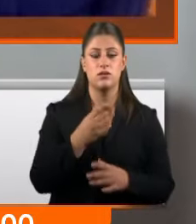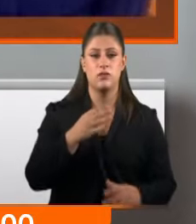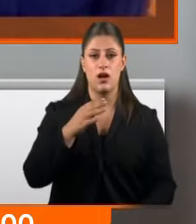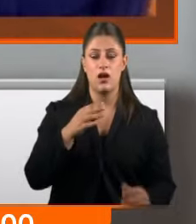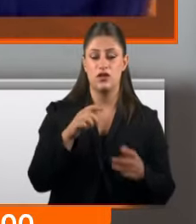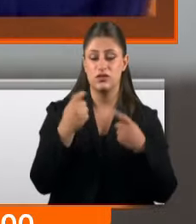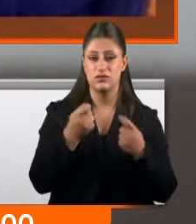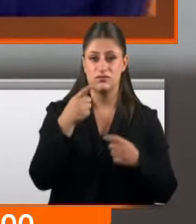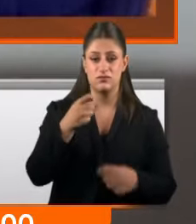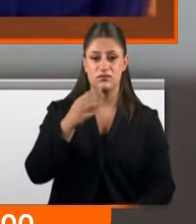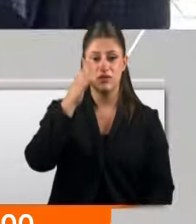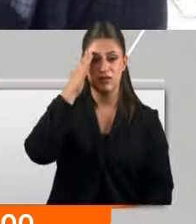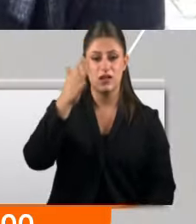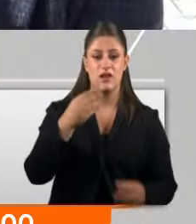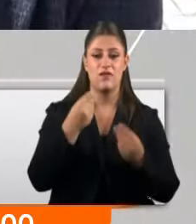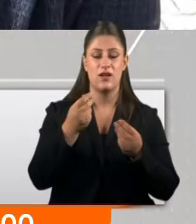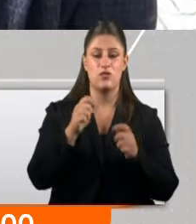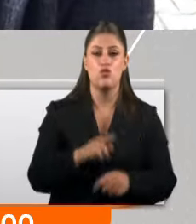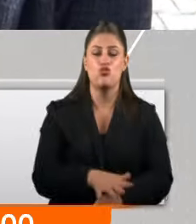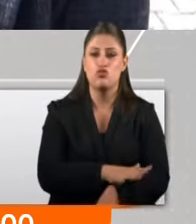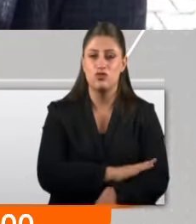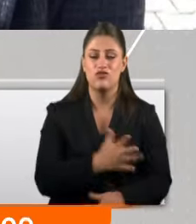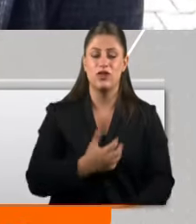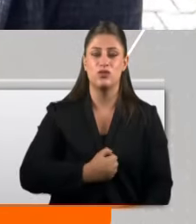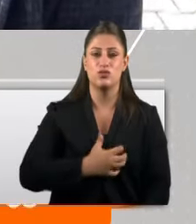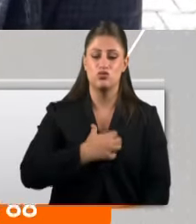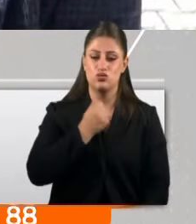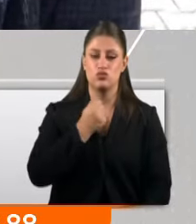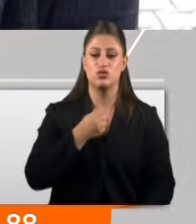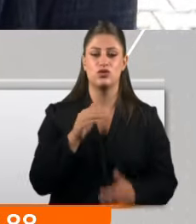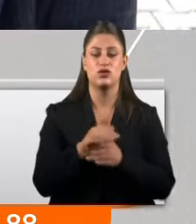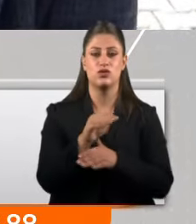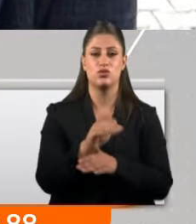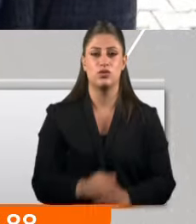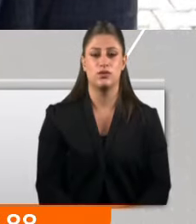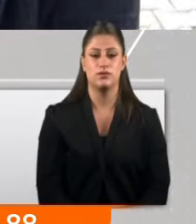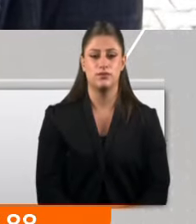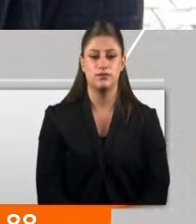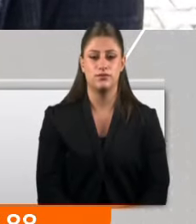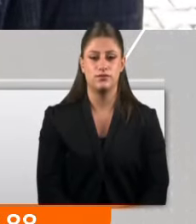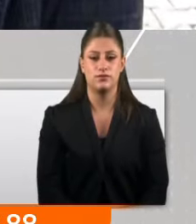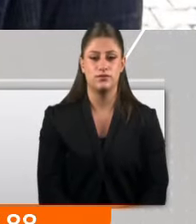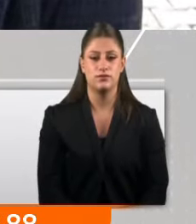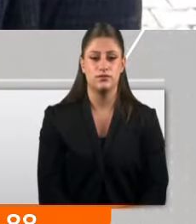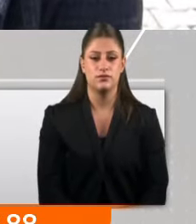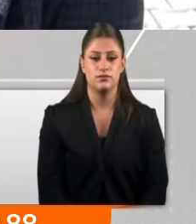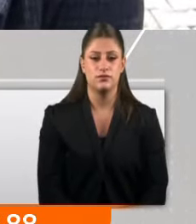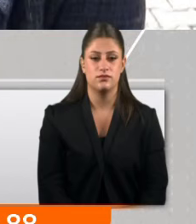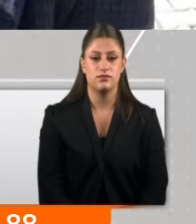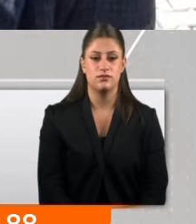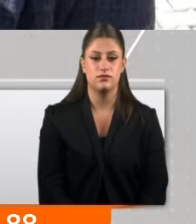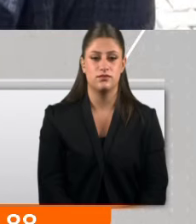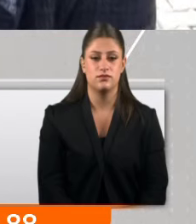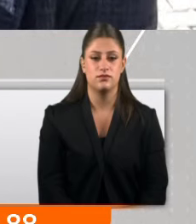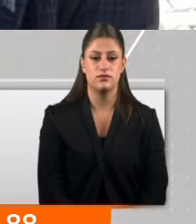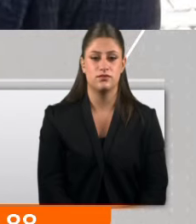ve hüznü bir arada yaşıyor. Bizler aslında şanslı aileler gerçekten. Yaradan Mevlam kimseye kaldıramayacağı